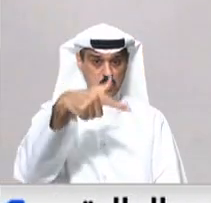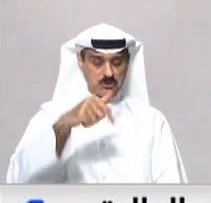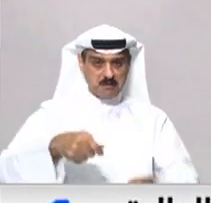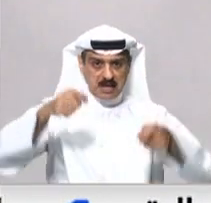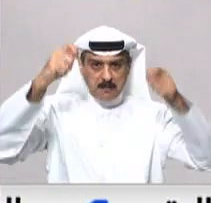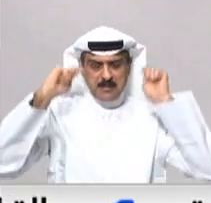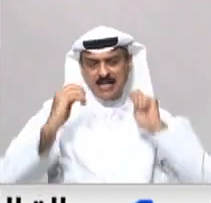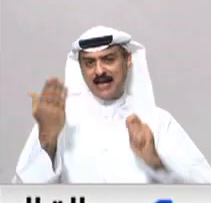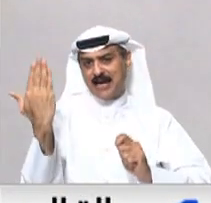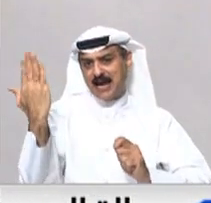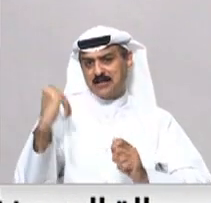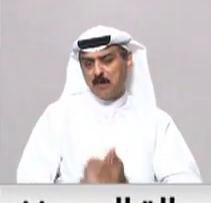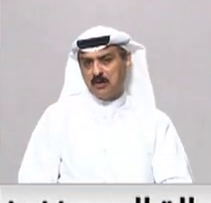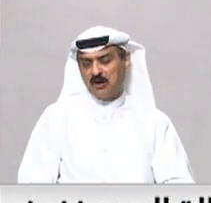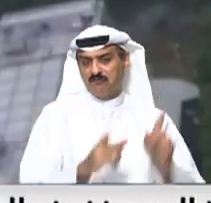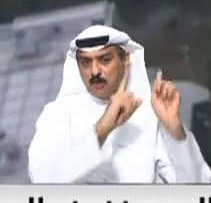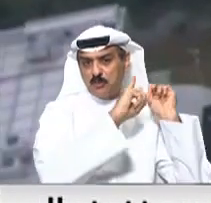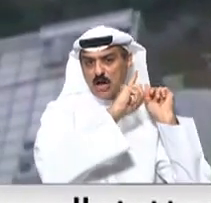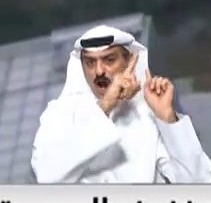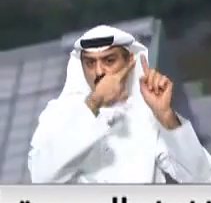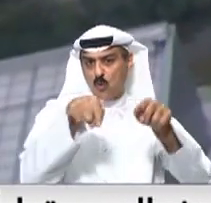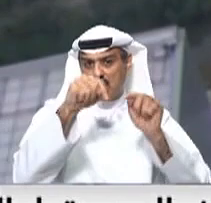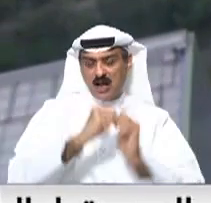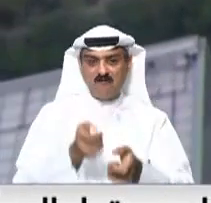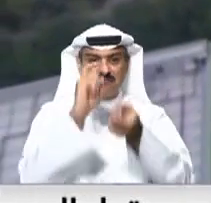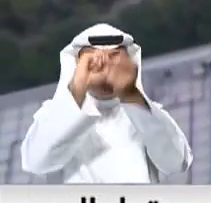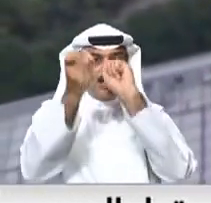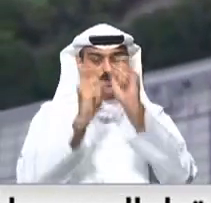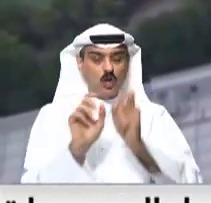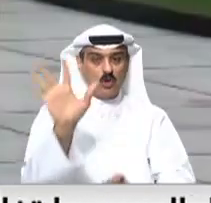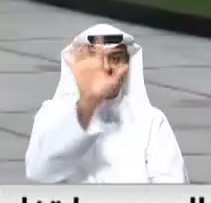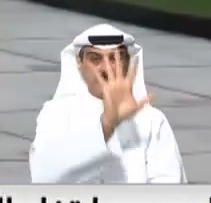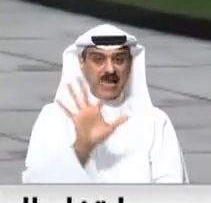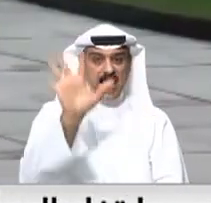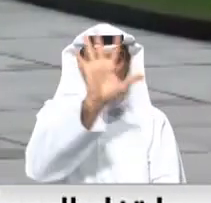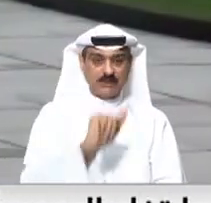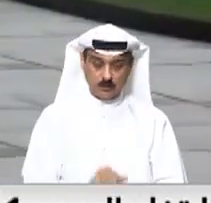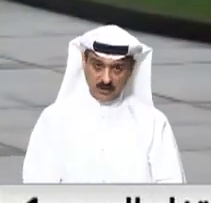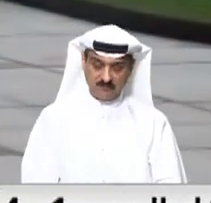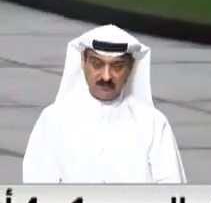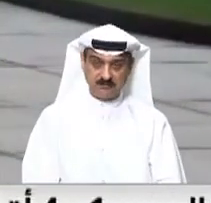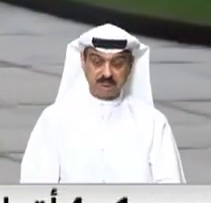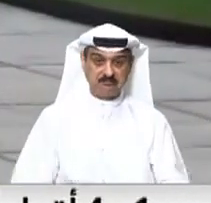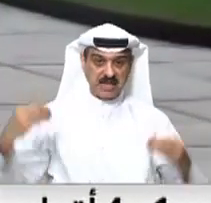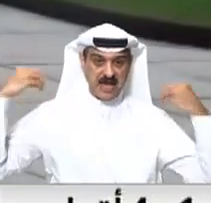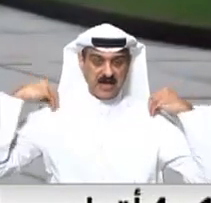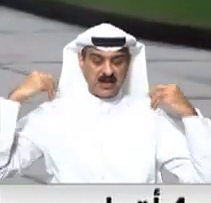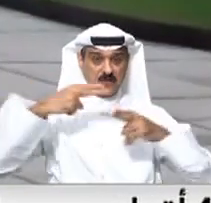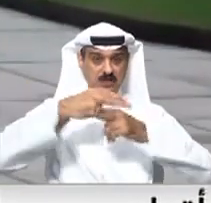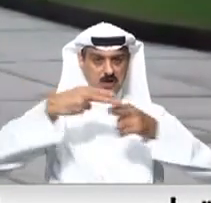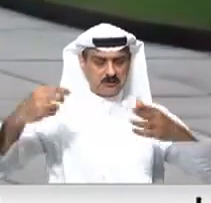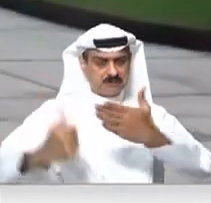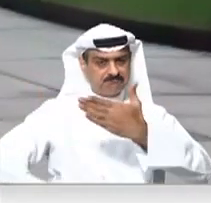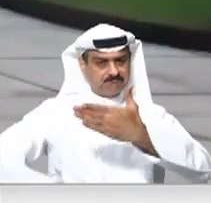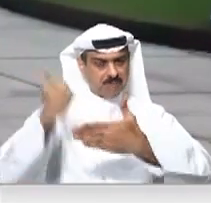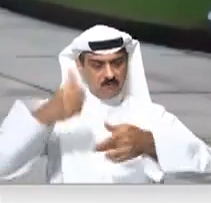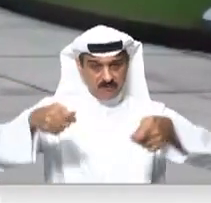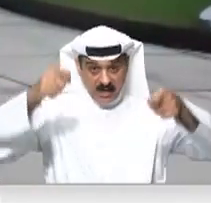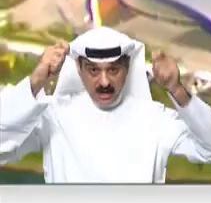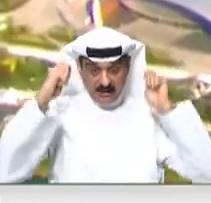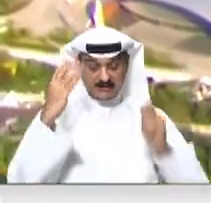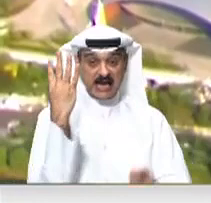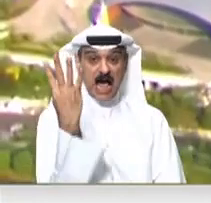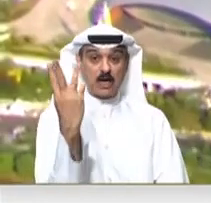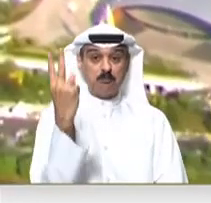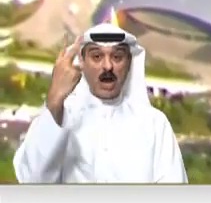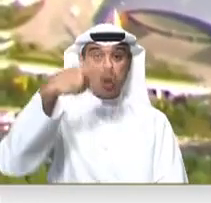متنوعة منذ مشاركاتها الأولى في دورات الألعاب الآسيوية، وتمكن الرياضيون الكويتيون من الحصول على